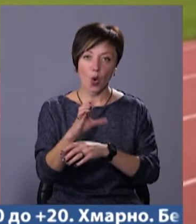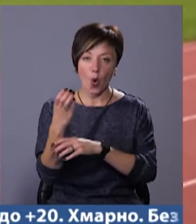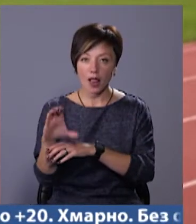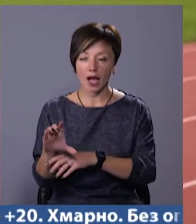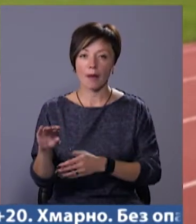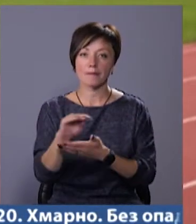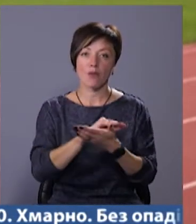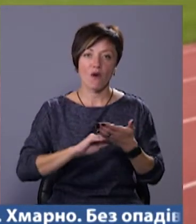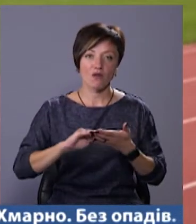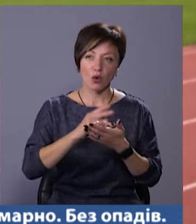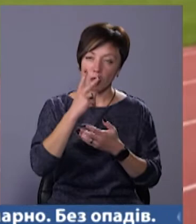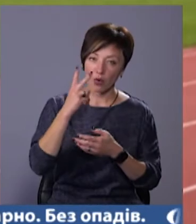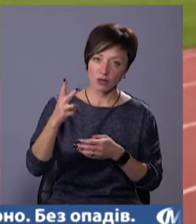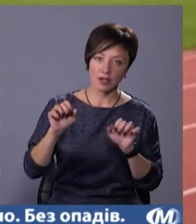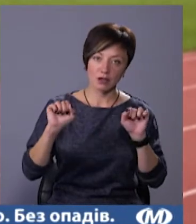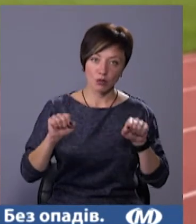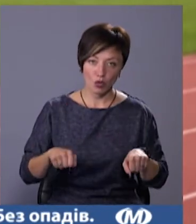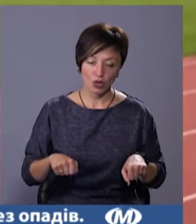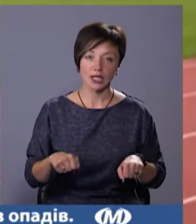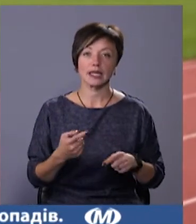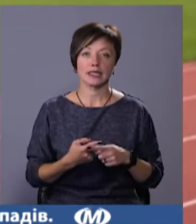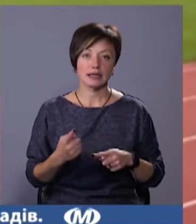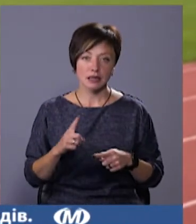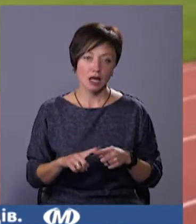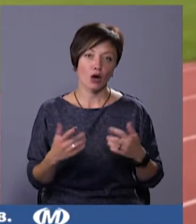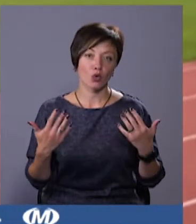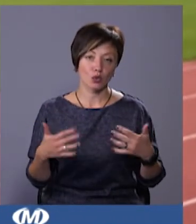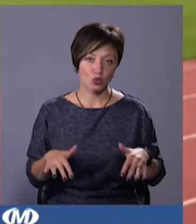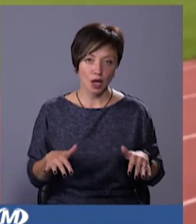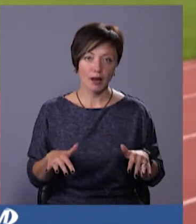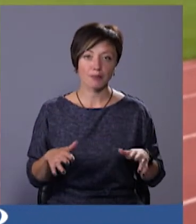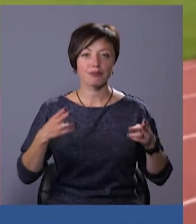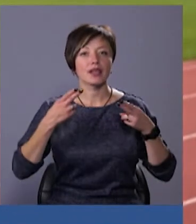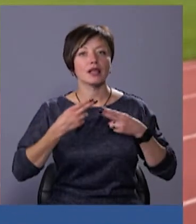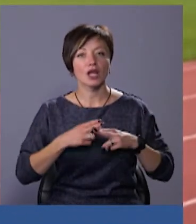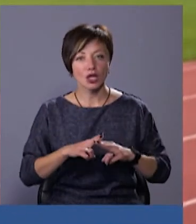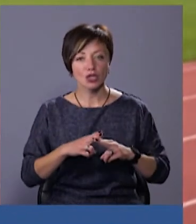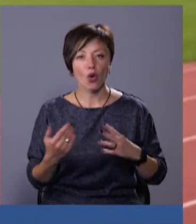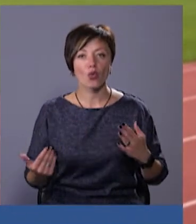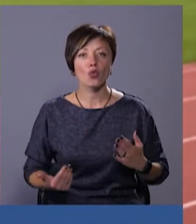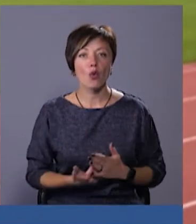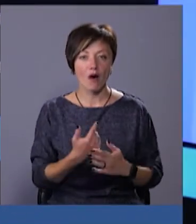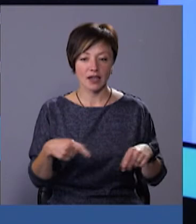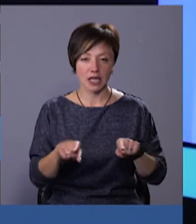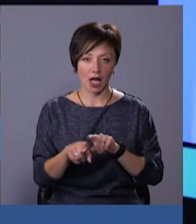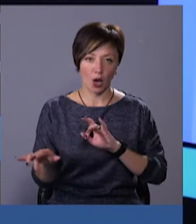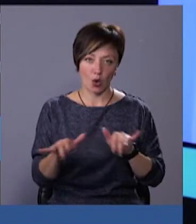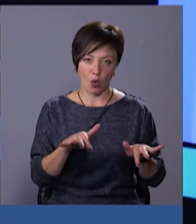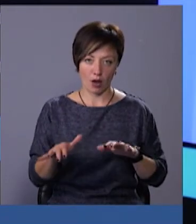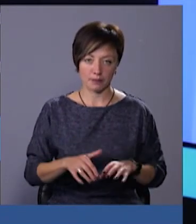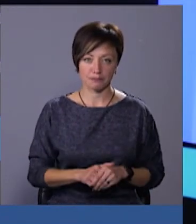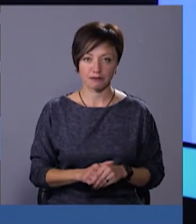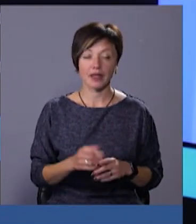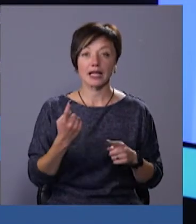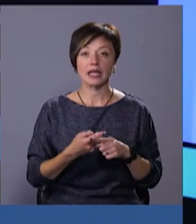повтори можна буде подивитися. Тому якби це вже технічно новий такий крок.